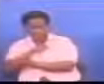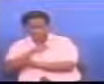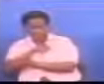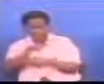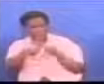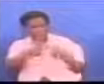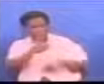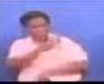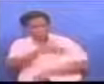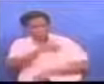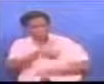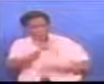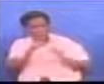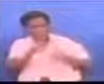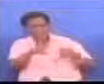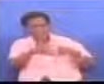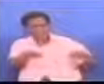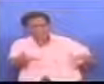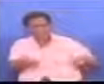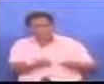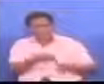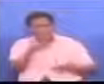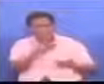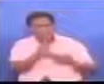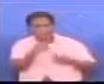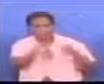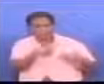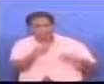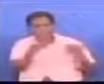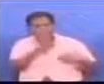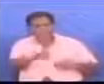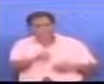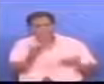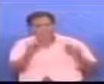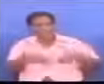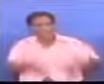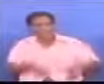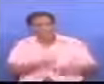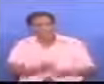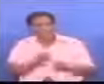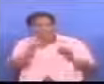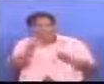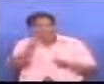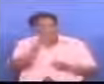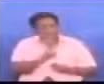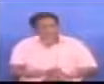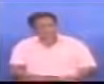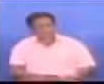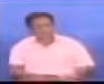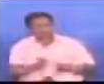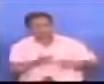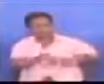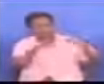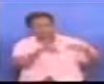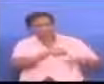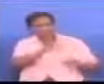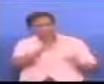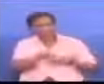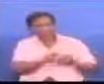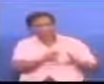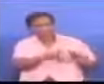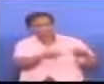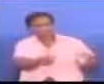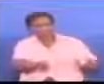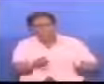miradi ya maji, afya, elimu, utawala. Mtafika mahali hata malimbikizo ya